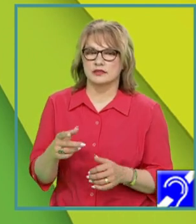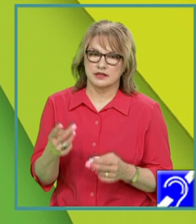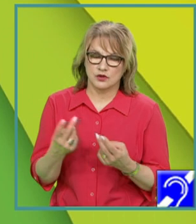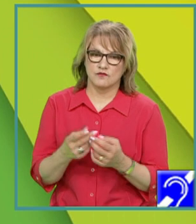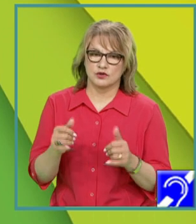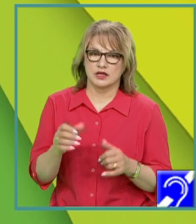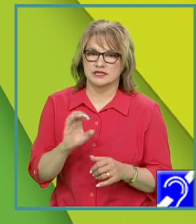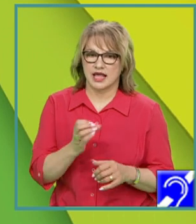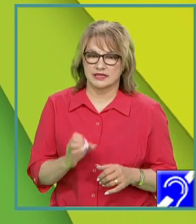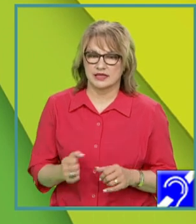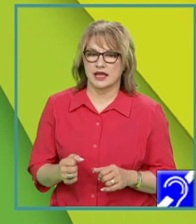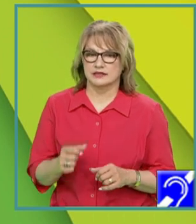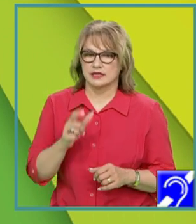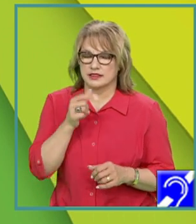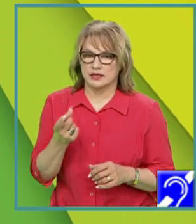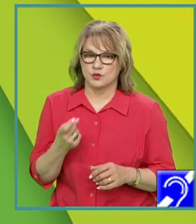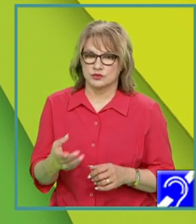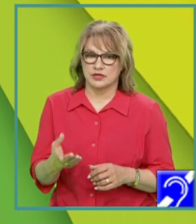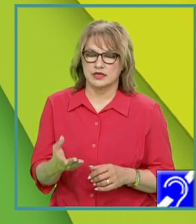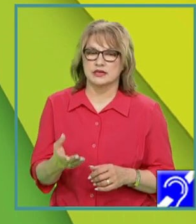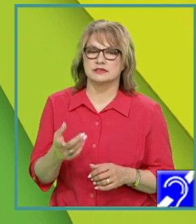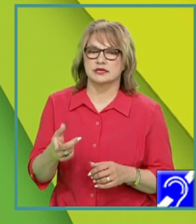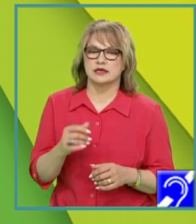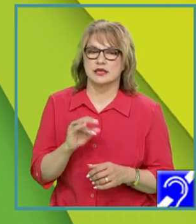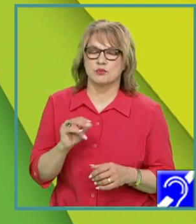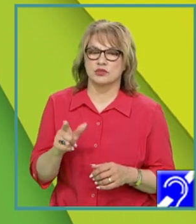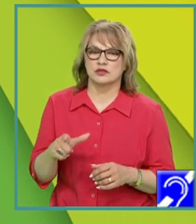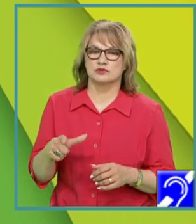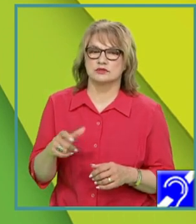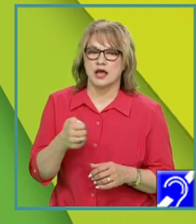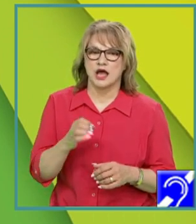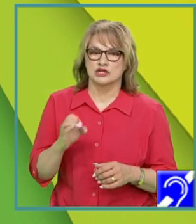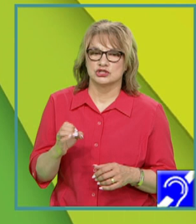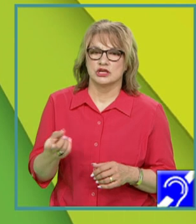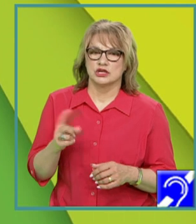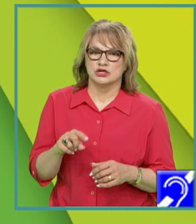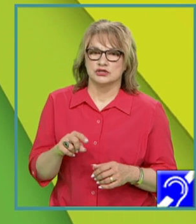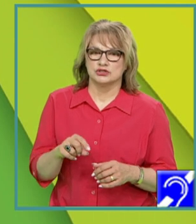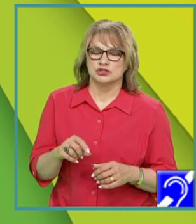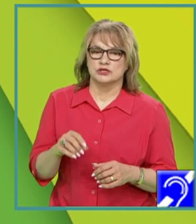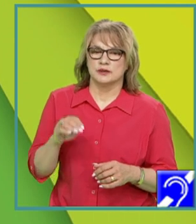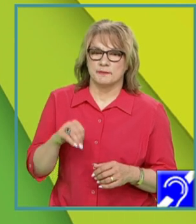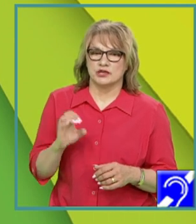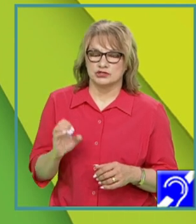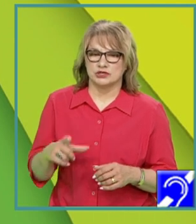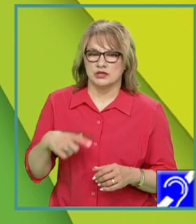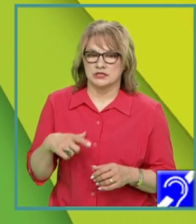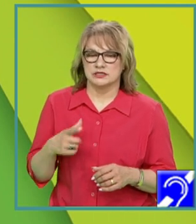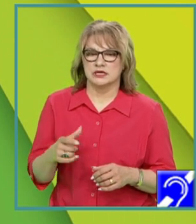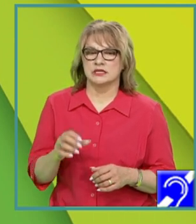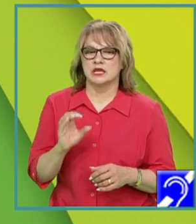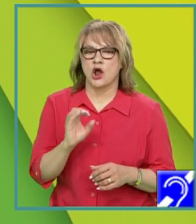catetă catetă de Andrei și așa că ipotenuzele AC și m c sunt